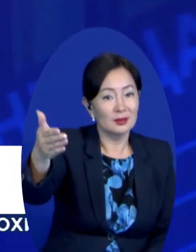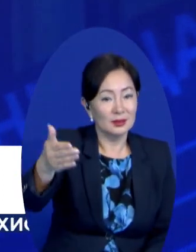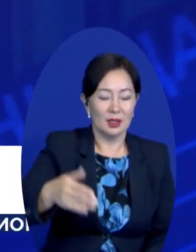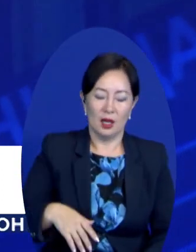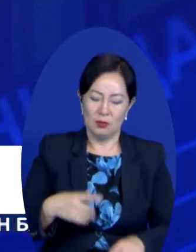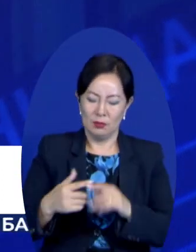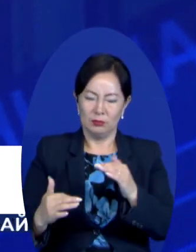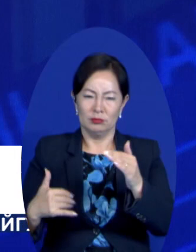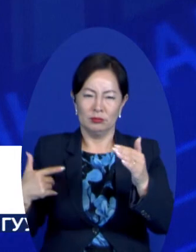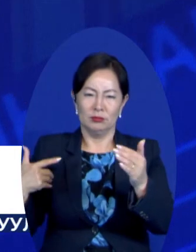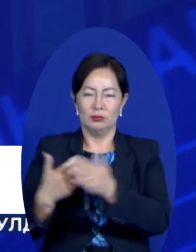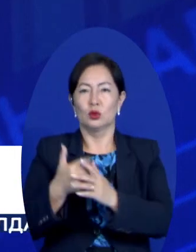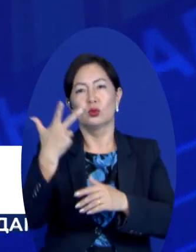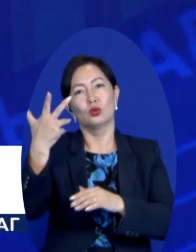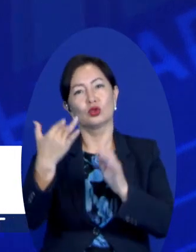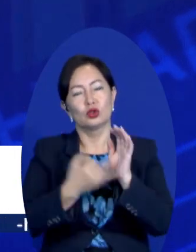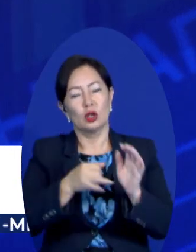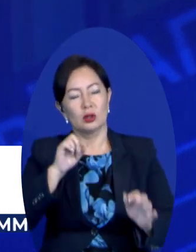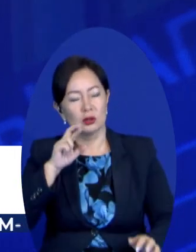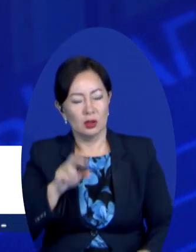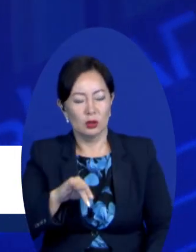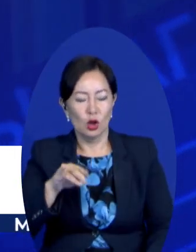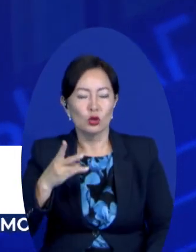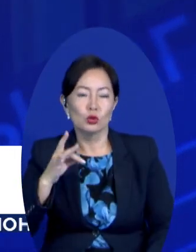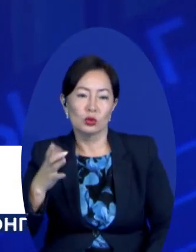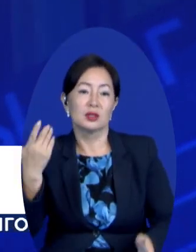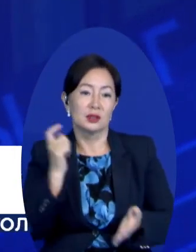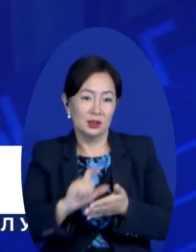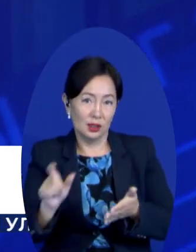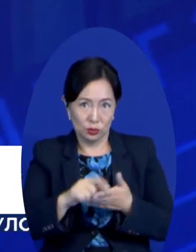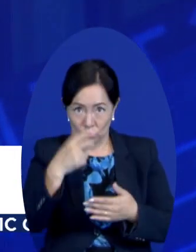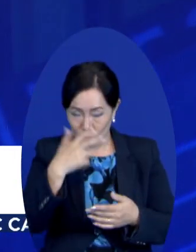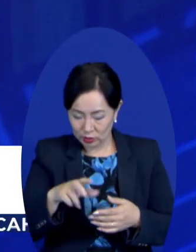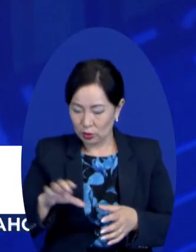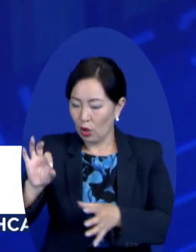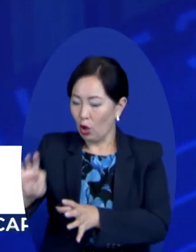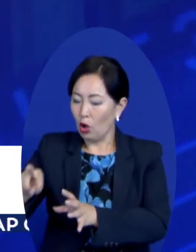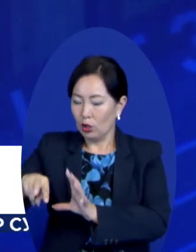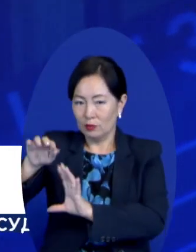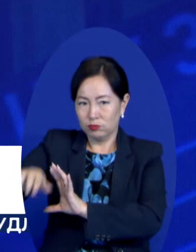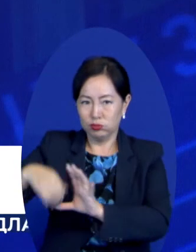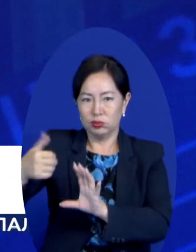хамгийн оргил үедээ бол бид нэр 37 сая нүүрс экспортлж илээ. За олборлолтын хүчин чадал гэх юм бол бид нэр